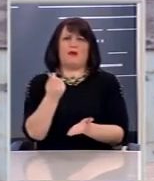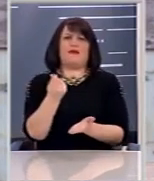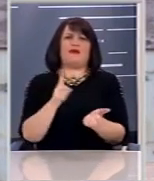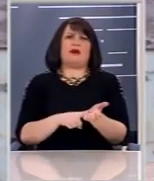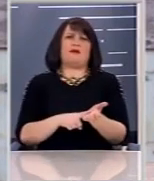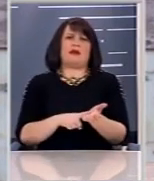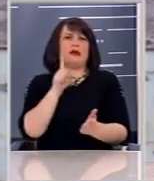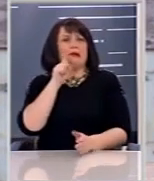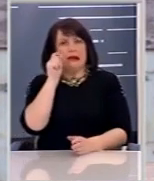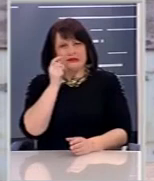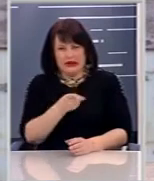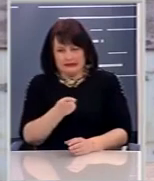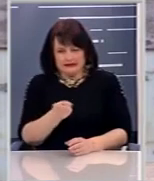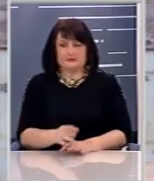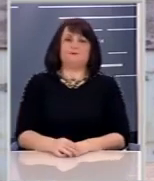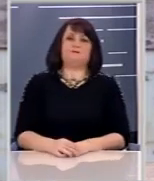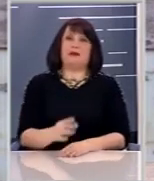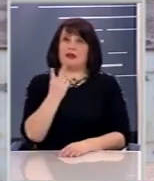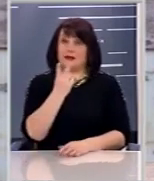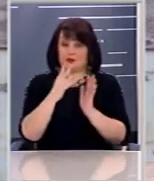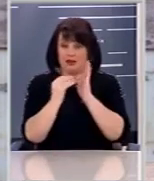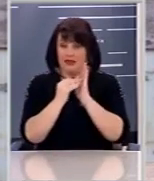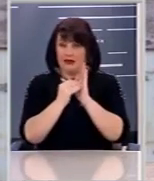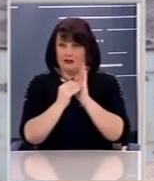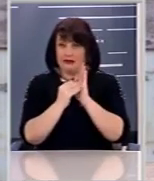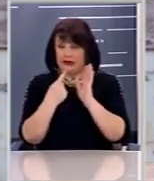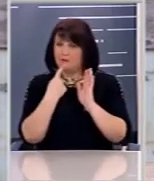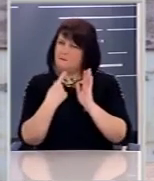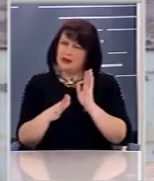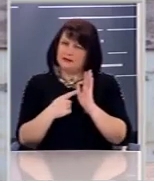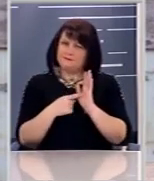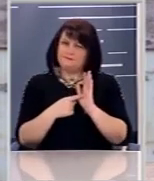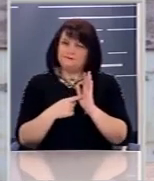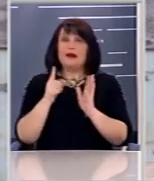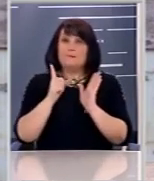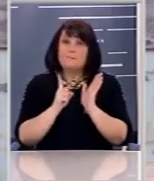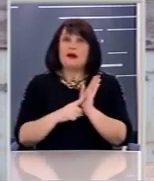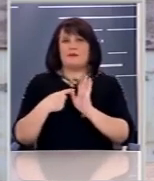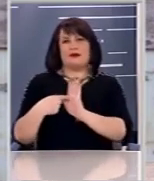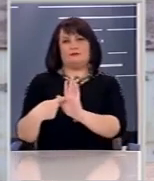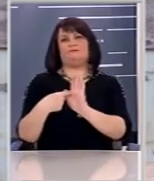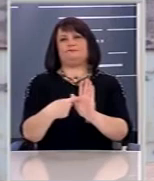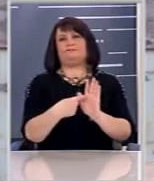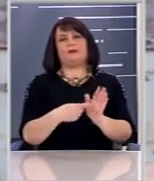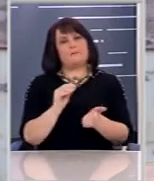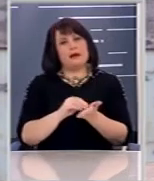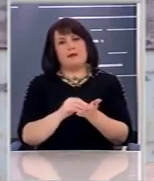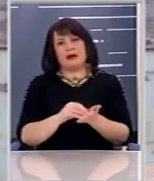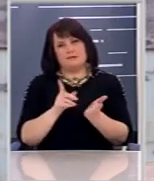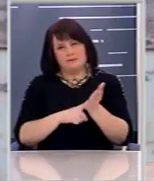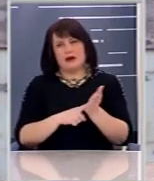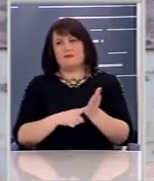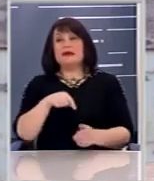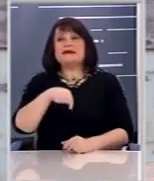Αυτά λοιπόν τα δύο παραδείγματα νομίζω ότι αξίζει να τα αναδείξουμε για μια ακόμα φορά τη